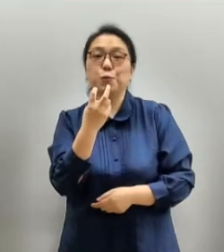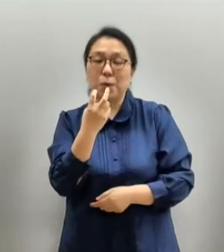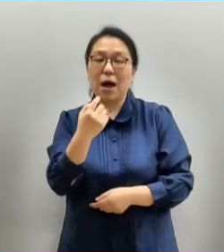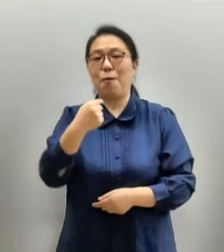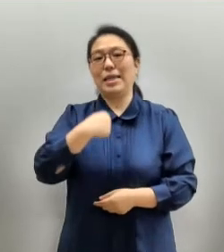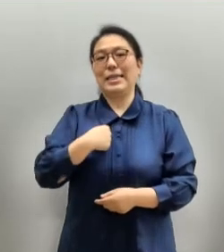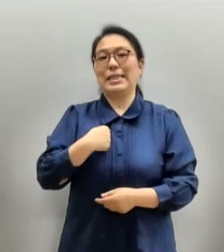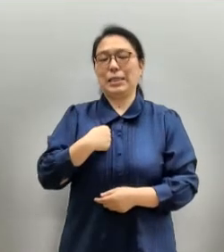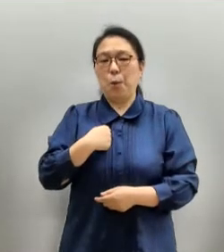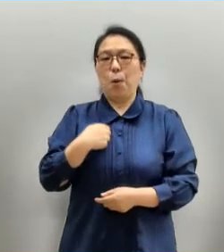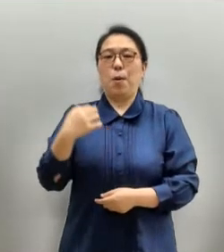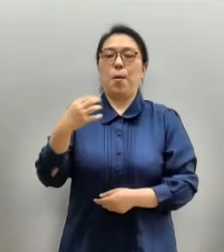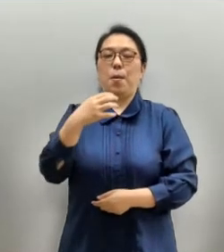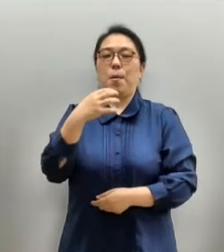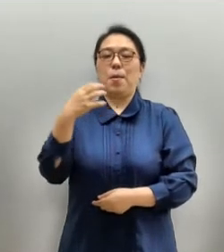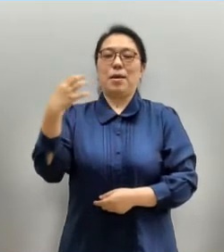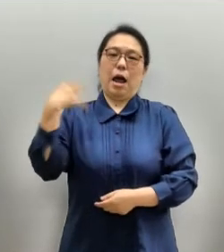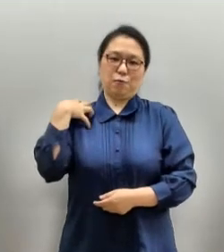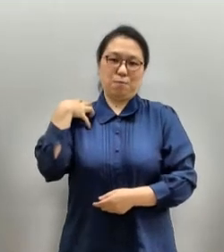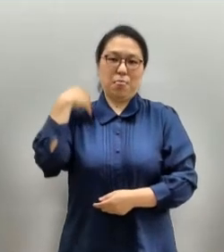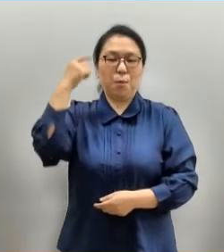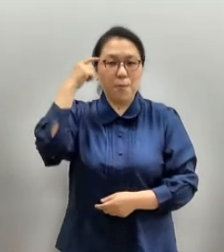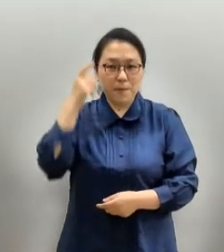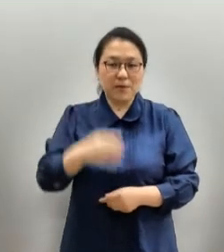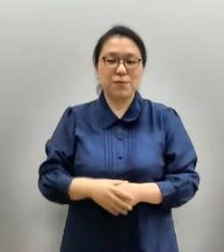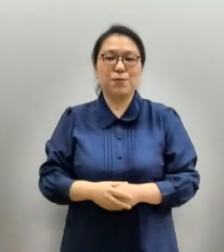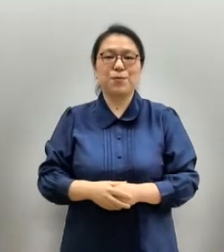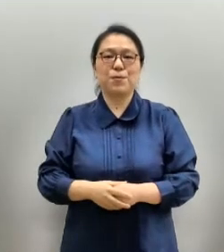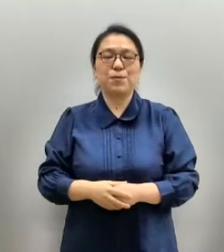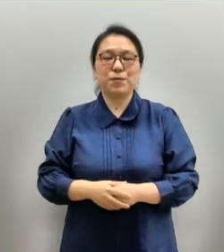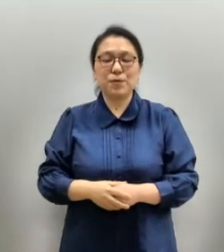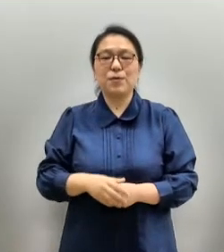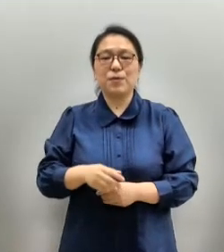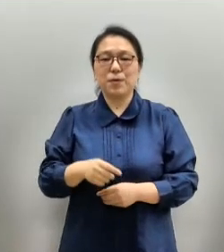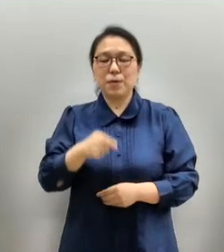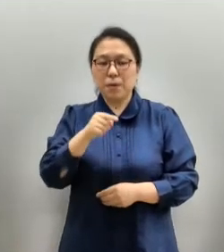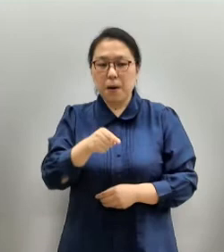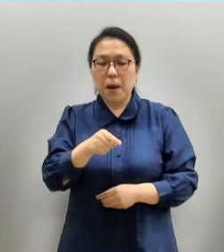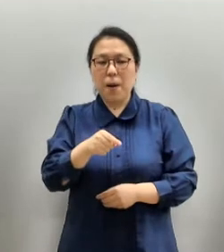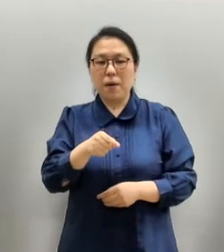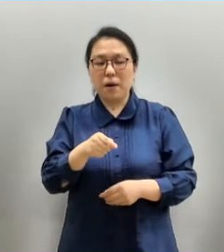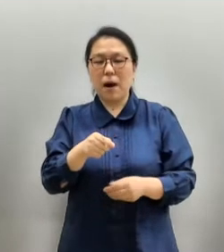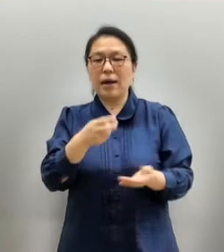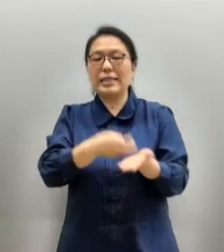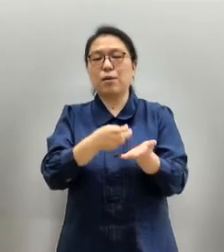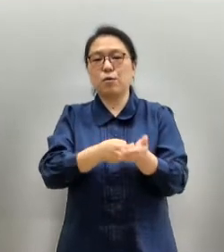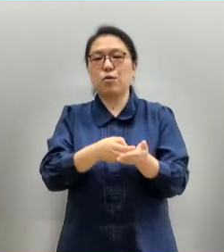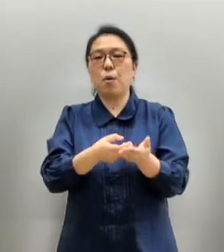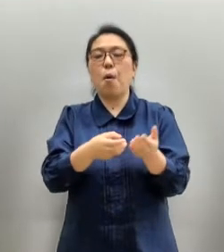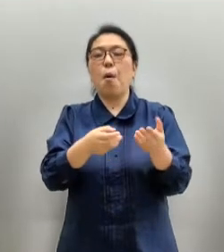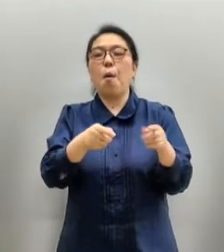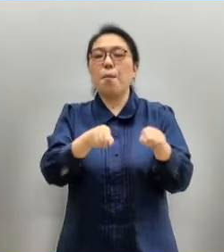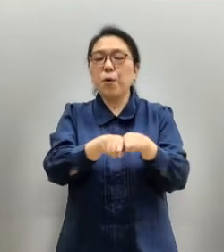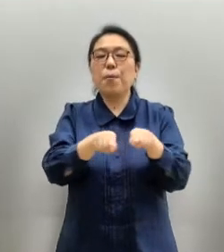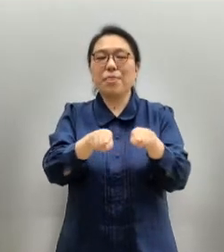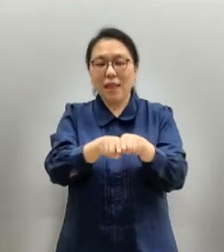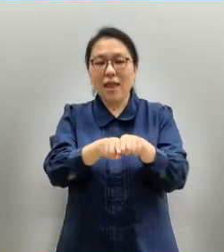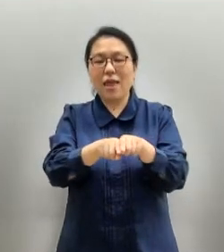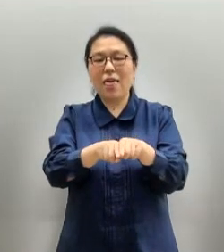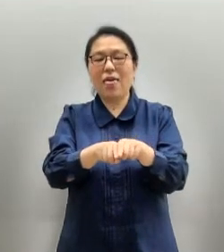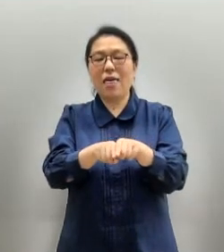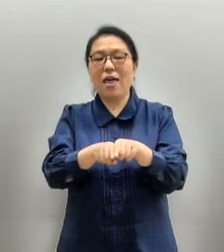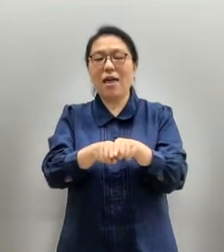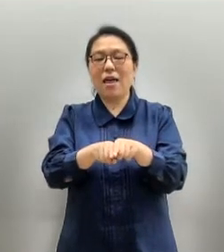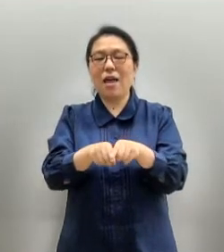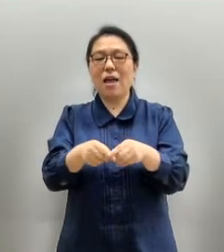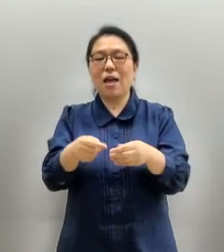ではないかと思いますので、その基本を守りながら、新しい打ち出し